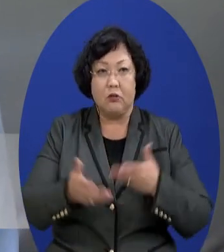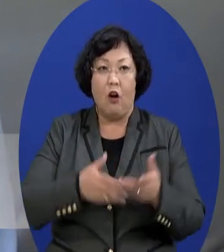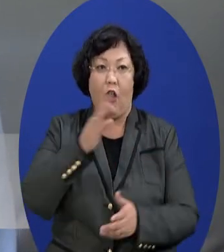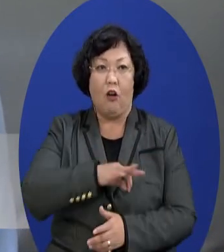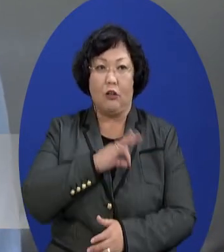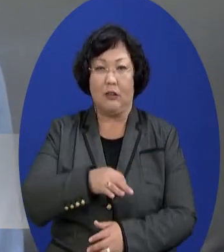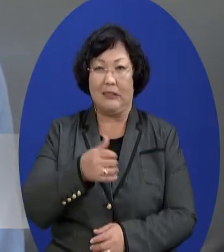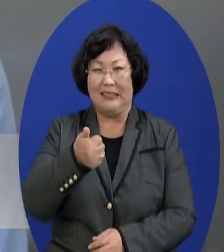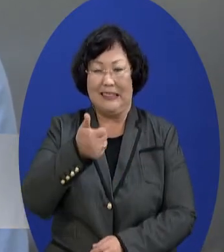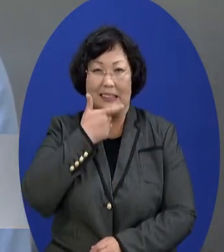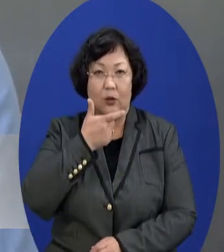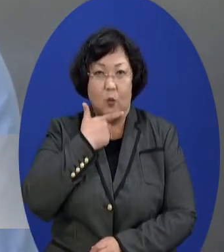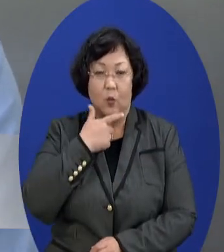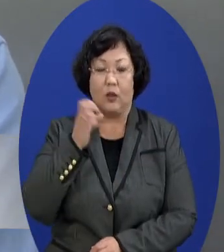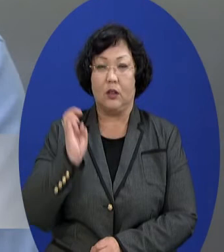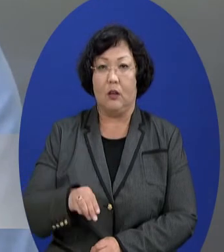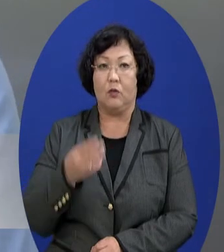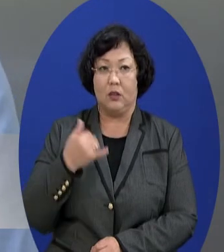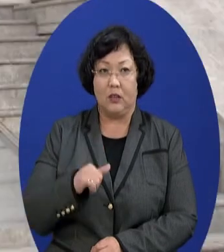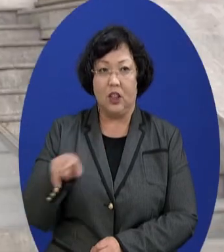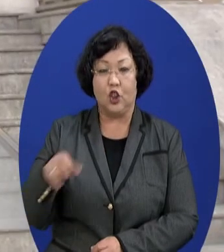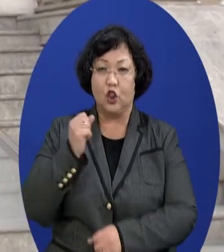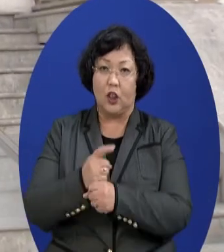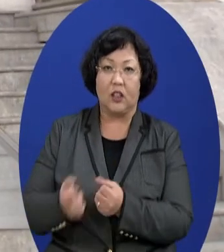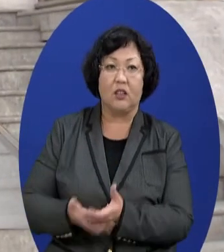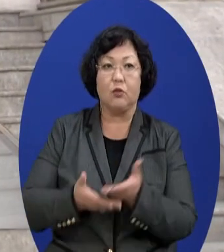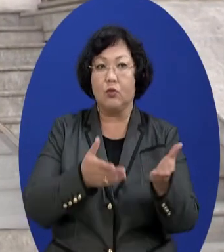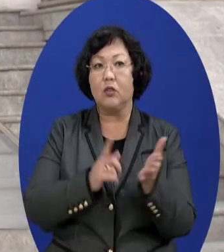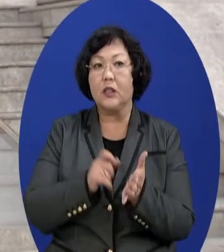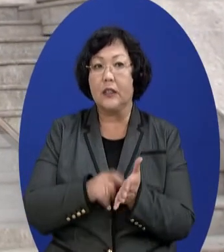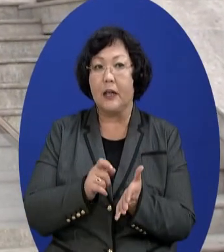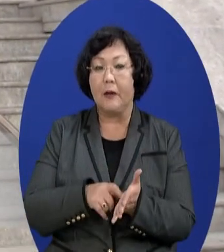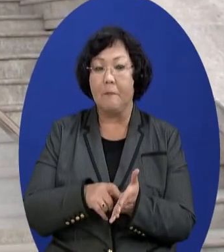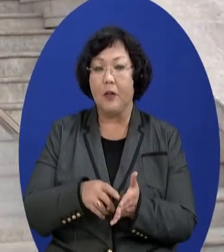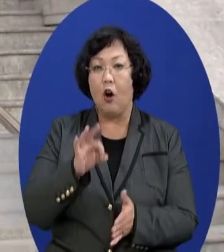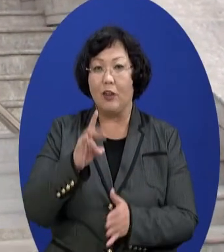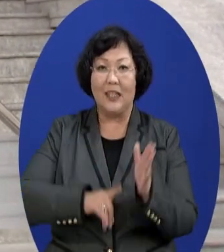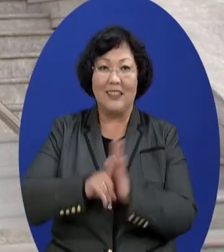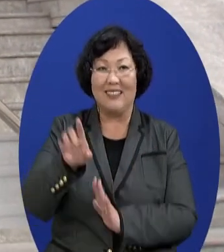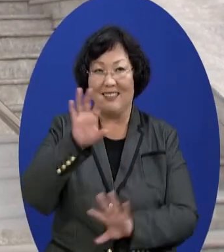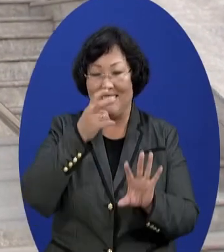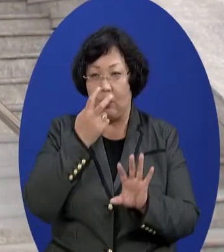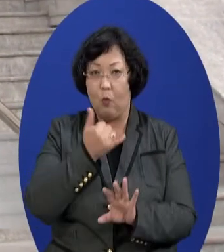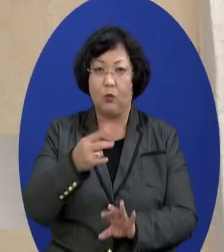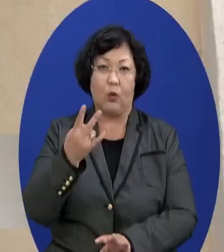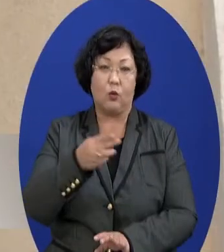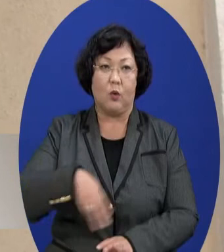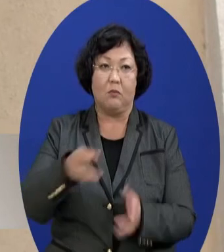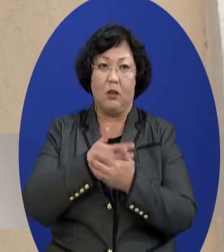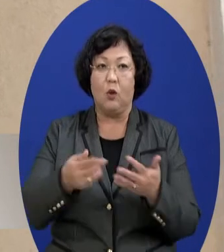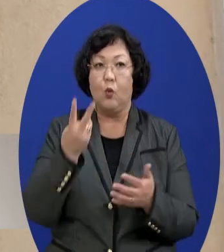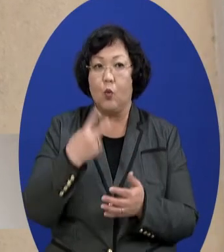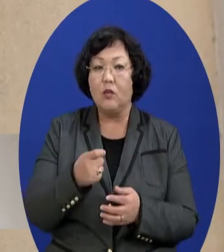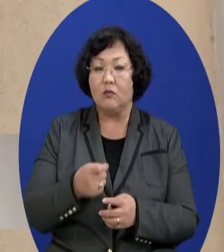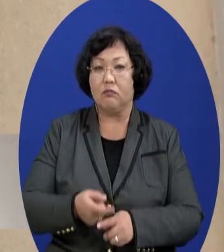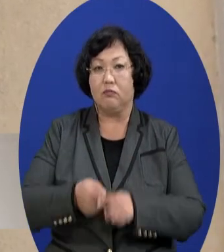байгаа учраас энэ юунаасаа хуваалцаач яа гэж. Оны ихнээс ажиглагдсан уул уурхайн түүх эдийн үнийн өсөлтийг эргэжүүлүүдэд алдалгүй